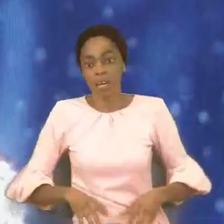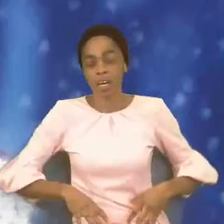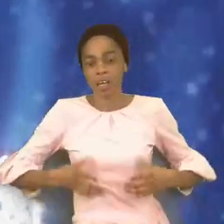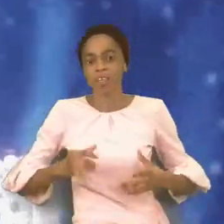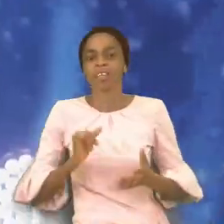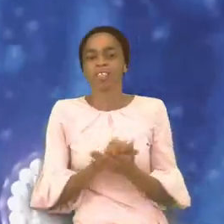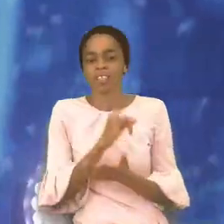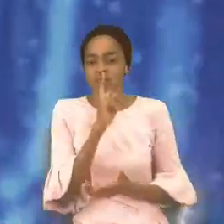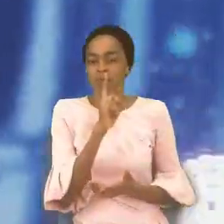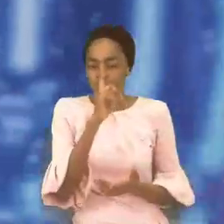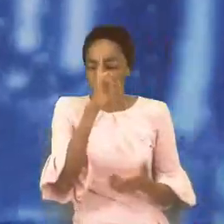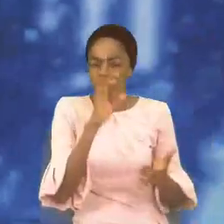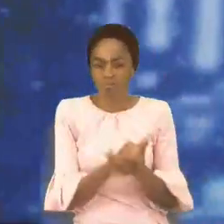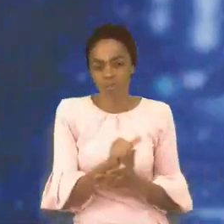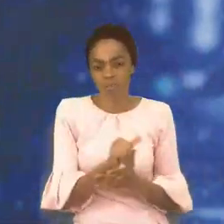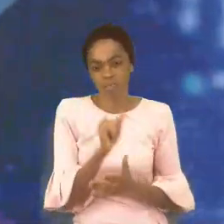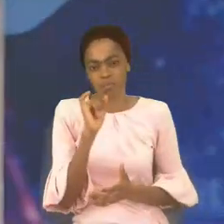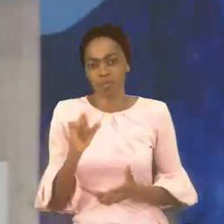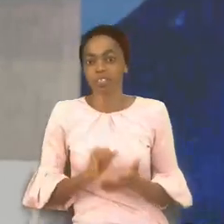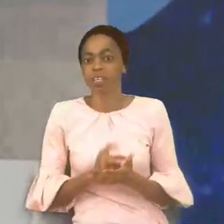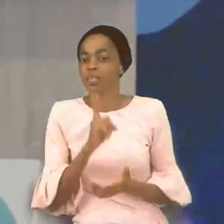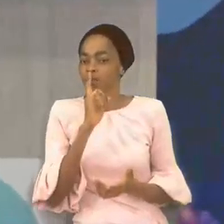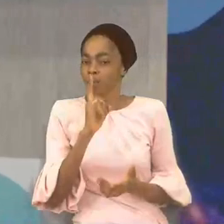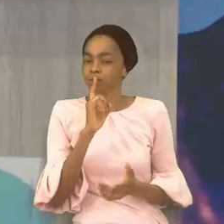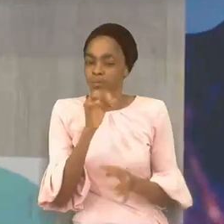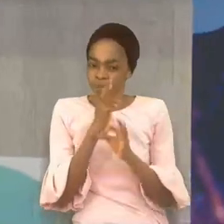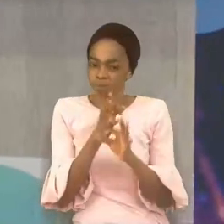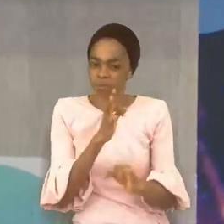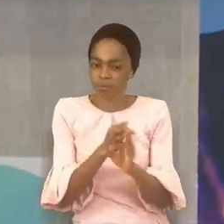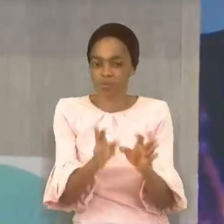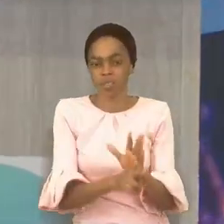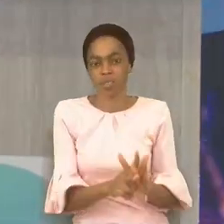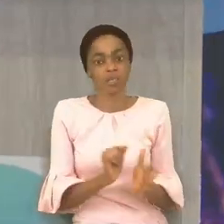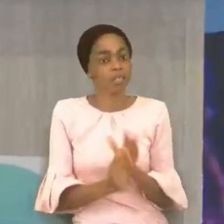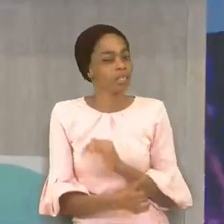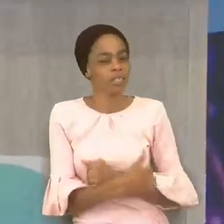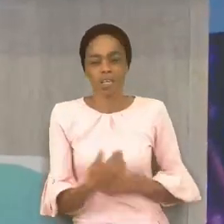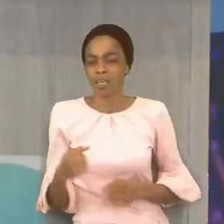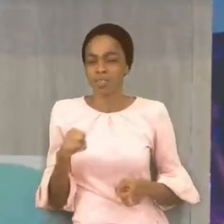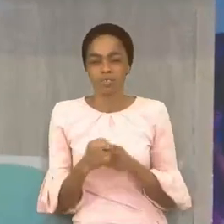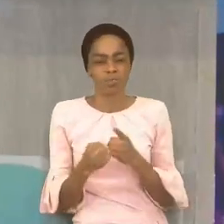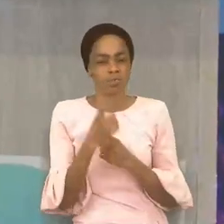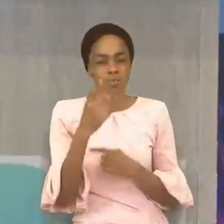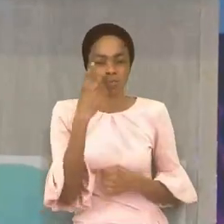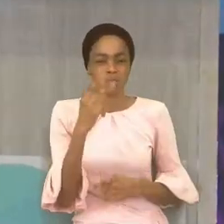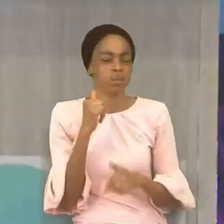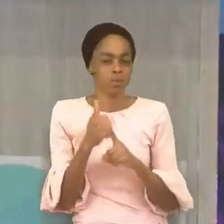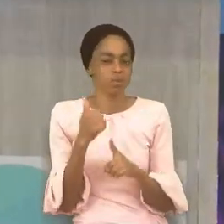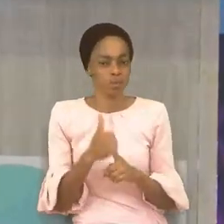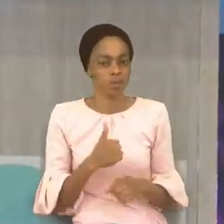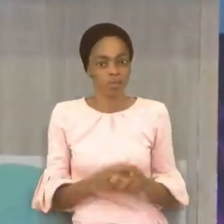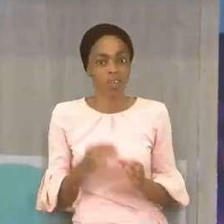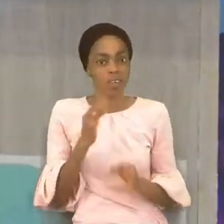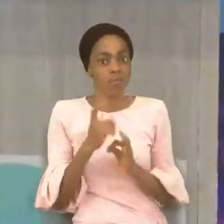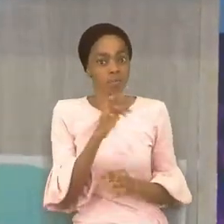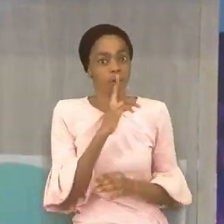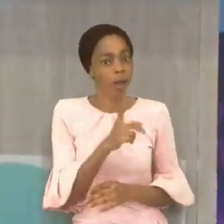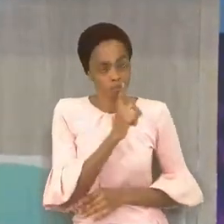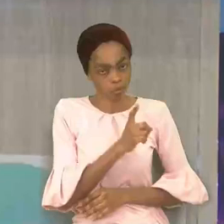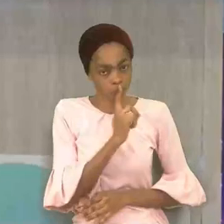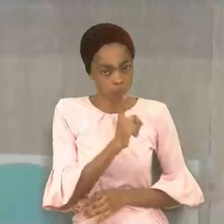Ça, c'est la vraie foi. Ça, c'est la vraie fidélité. Quelle que soit la situation dans laquelle tu te trouves, si tu es